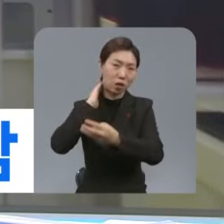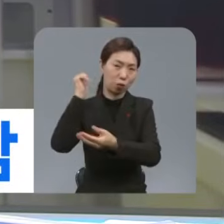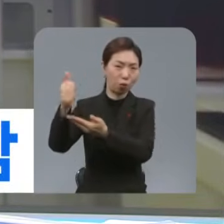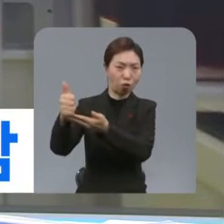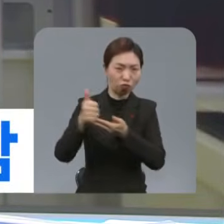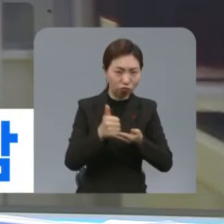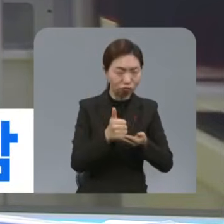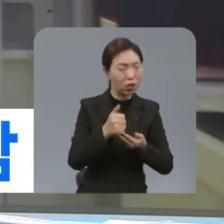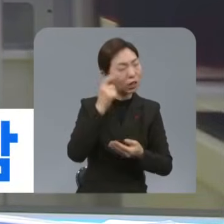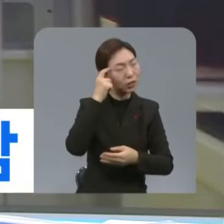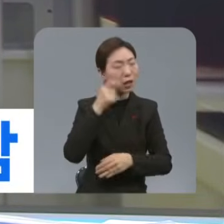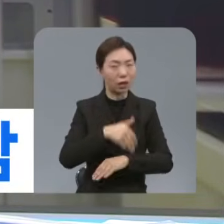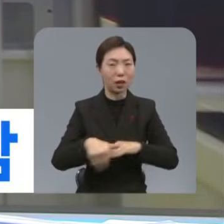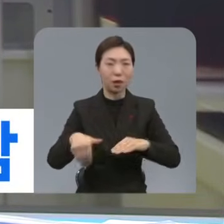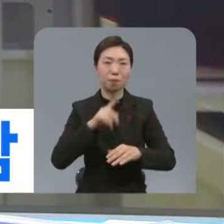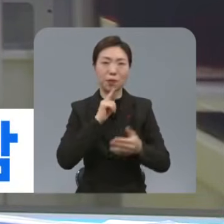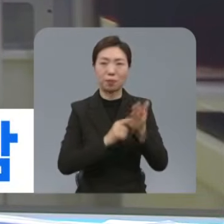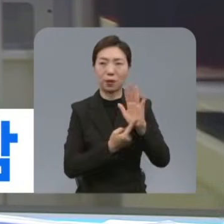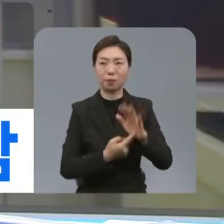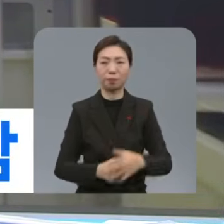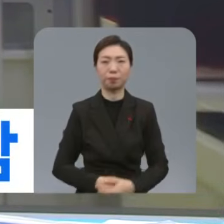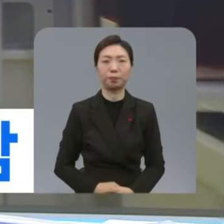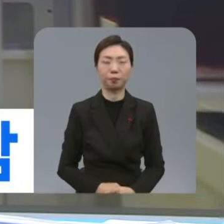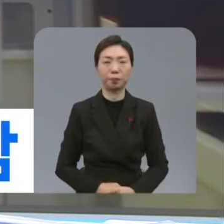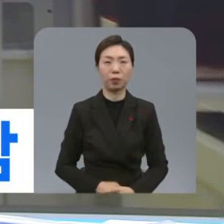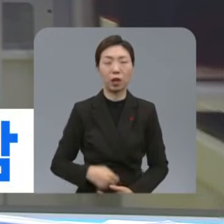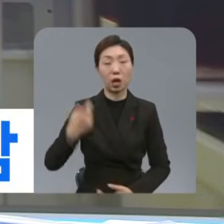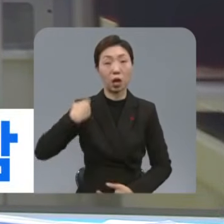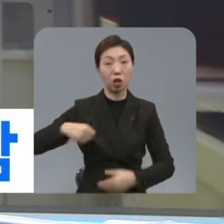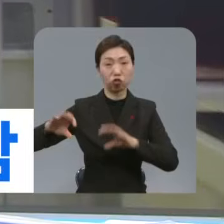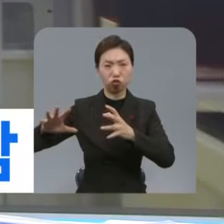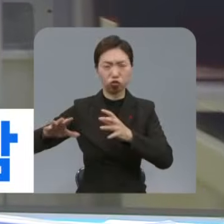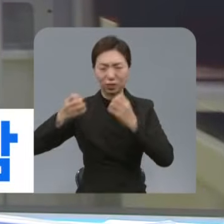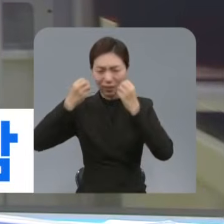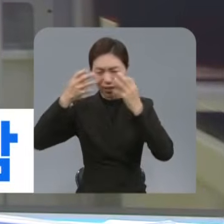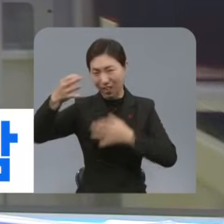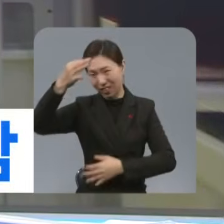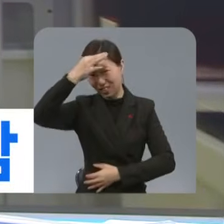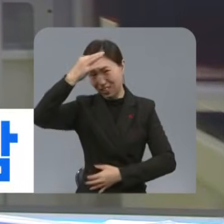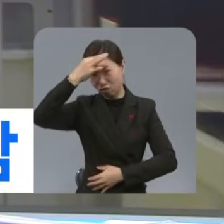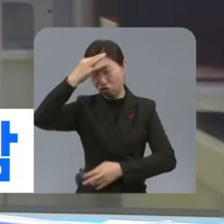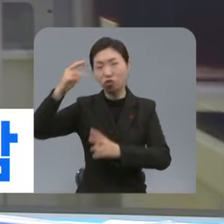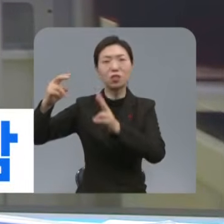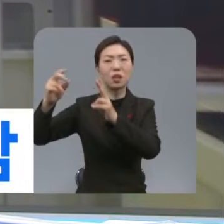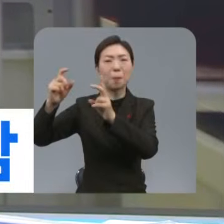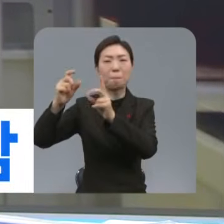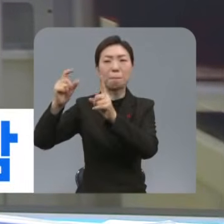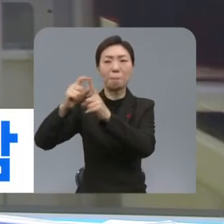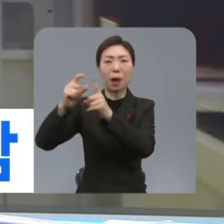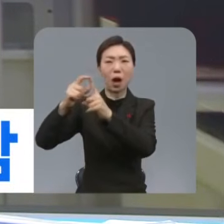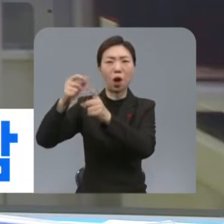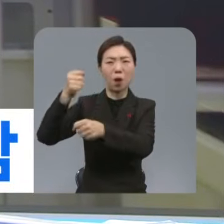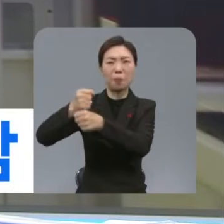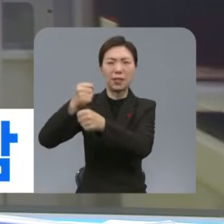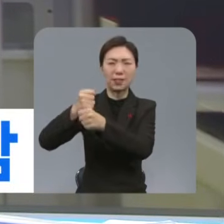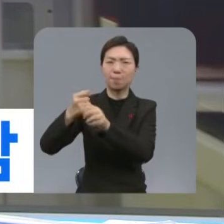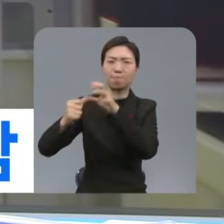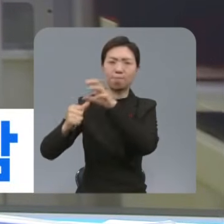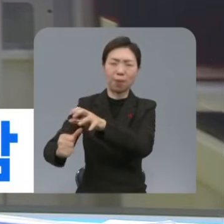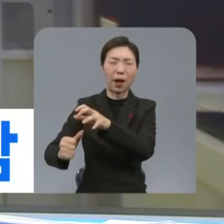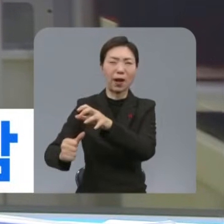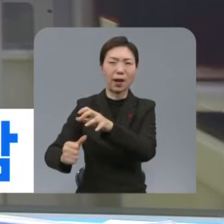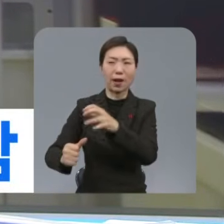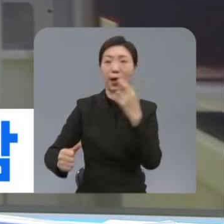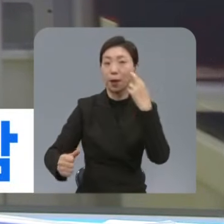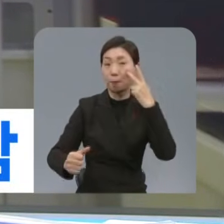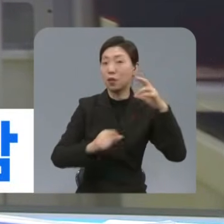네, 중국이 첨단 반도체를 만들지 못하게 하겠다 하는 게 미국의 방침이죠. 최근 일본과 네덜란드가 이런